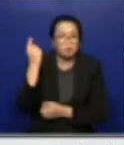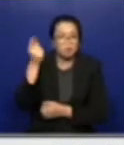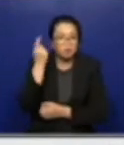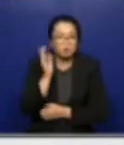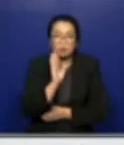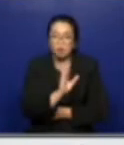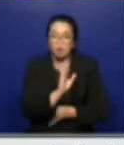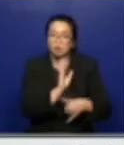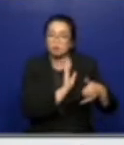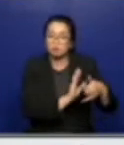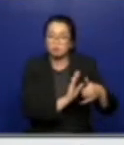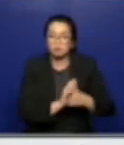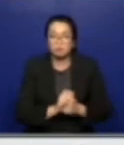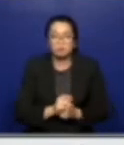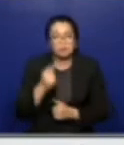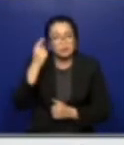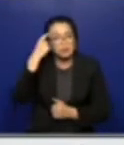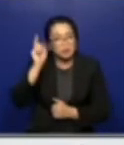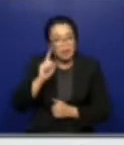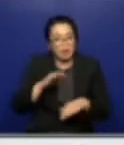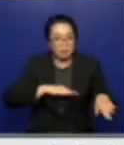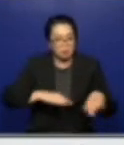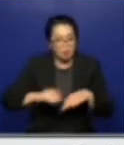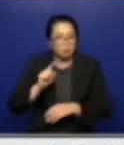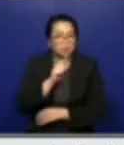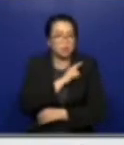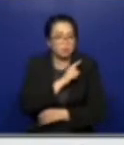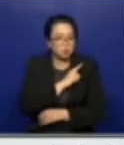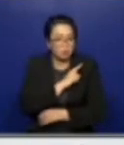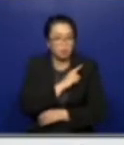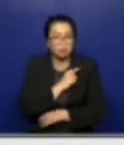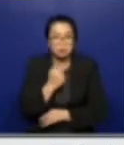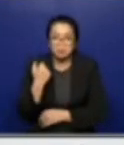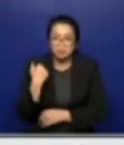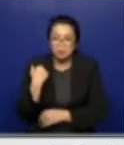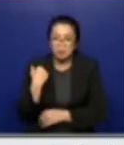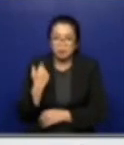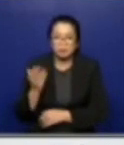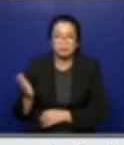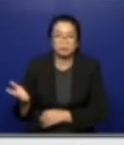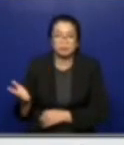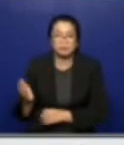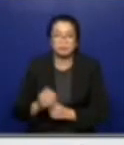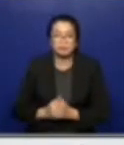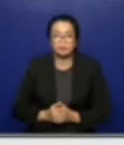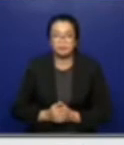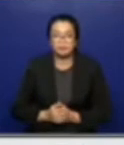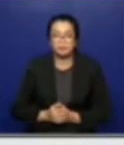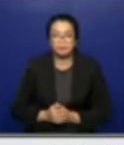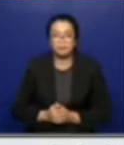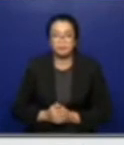ท่านท่านพร้อมที่จะรับผิดชอบเขามากน้อยขนาดไหนขอสไลด์ต่อไปได้ครับ